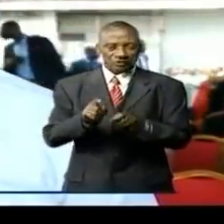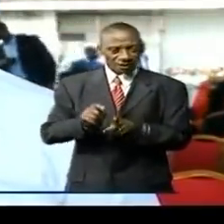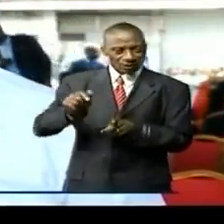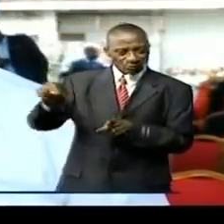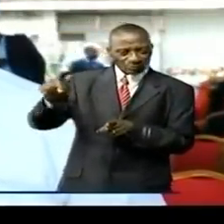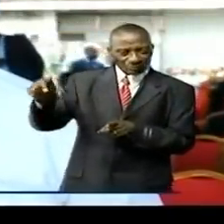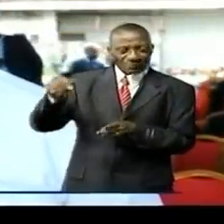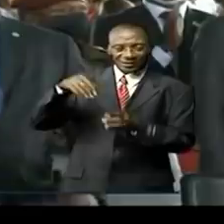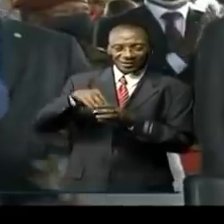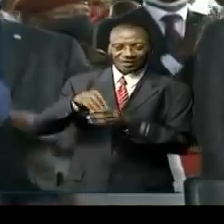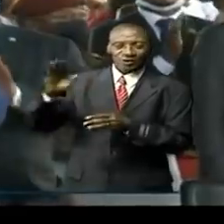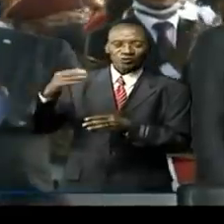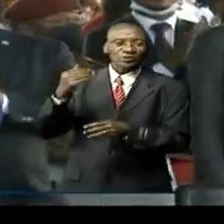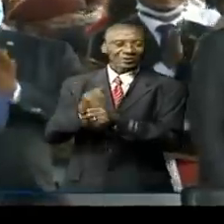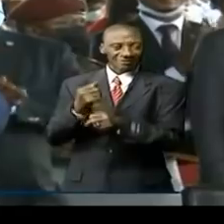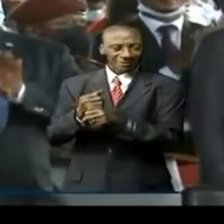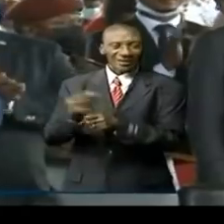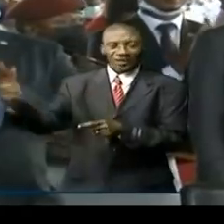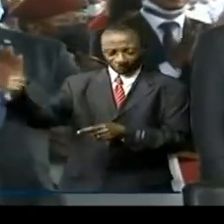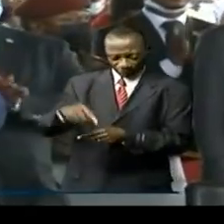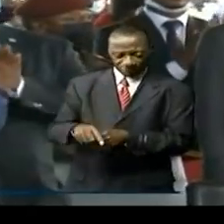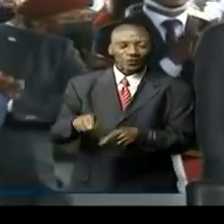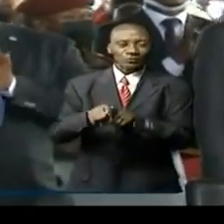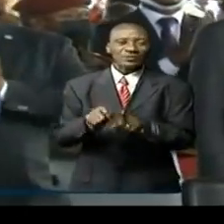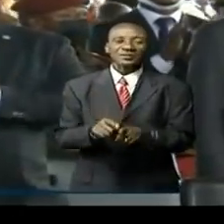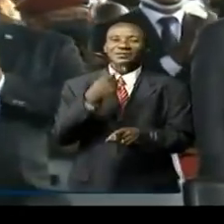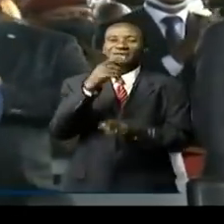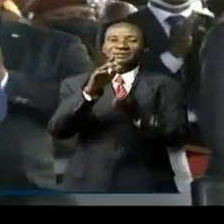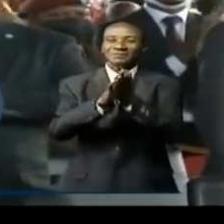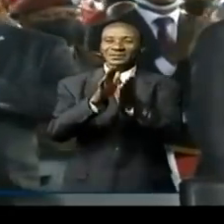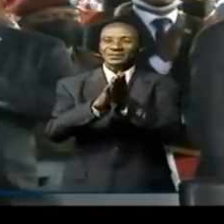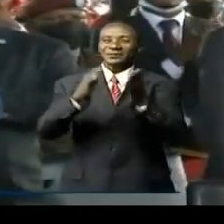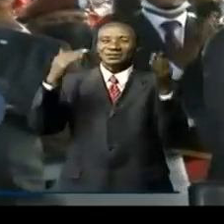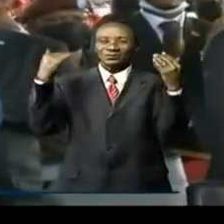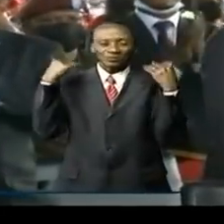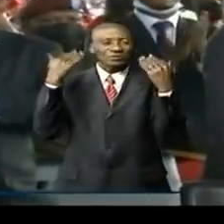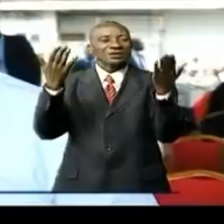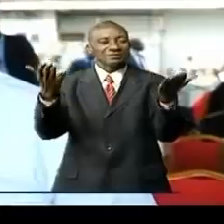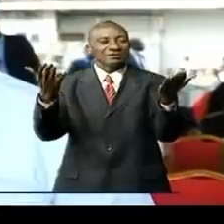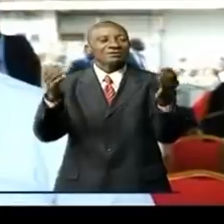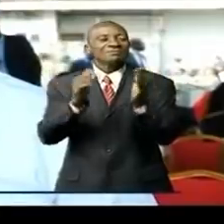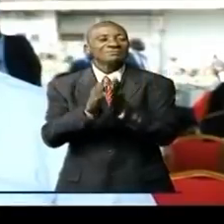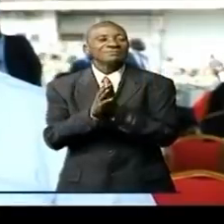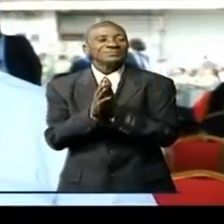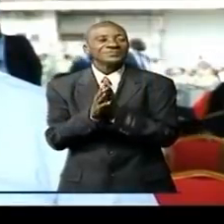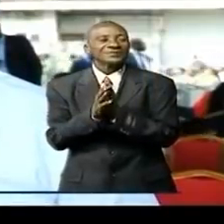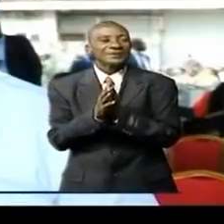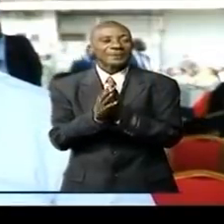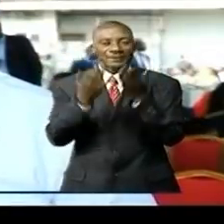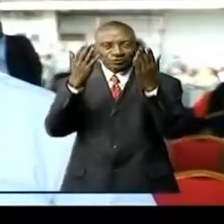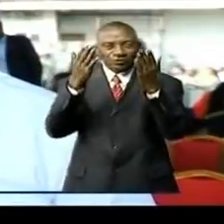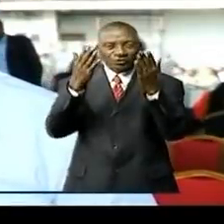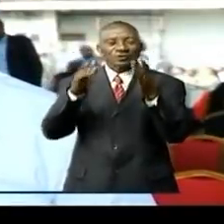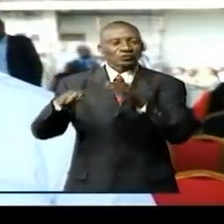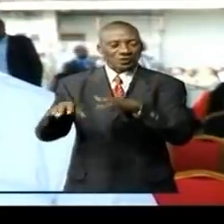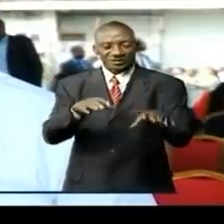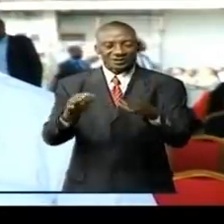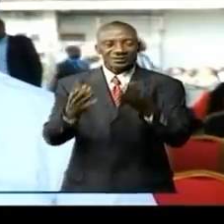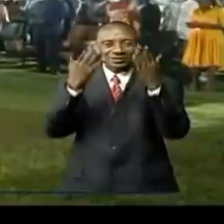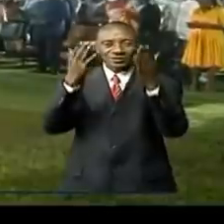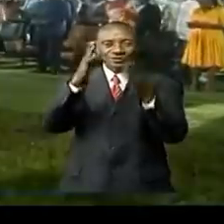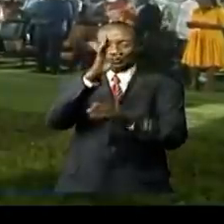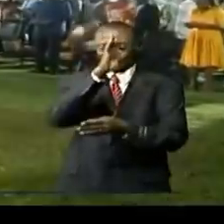statut, il vient aussi dire merci au Seigneur parce qu'il reconnaît que Dieu a agi et que Dieu est fidèle pour sa